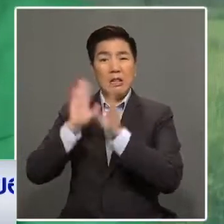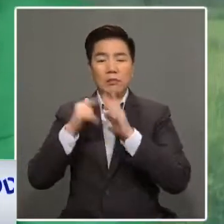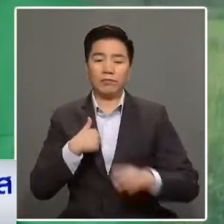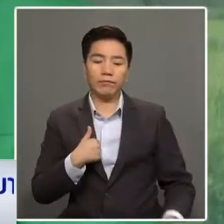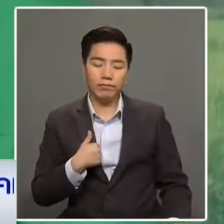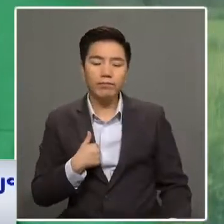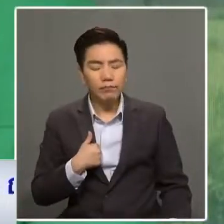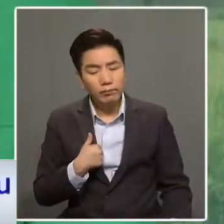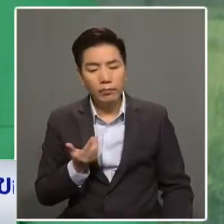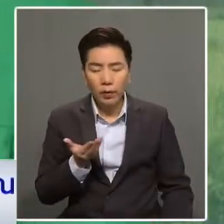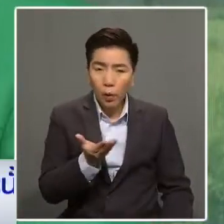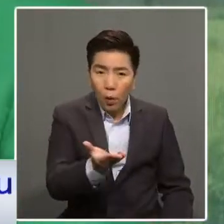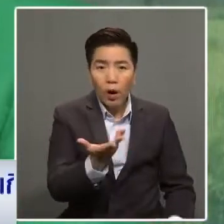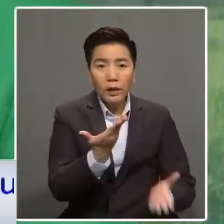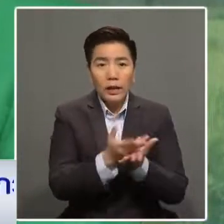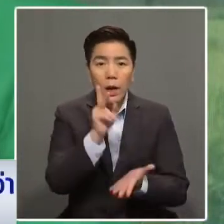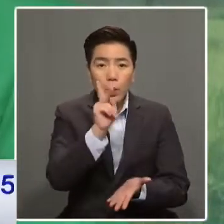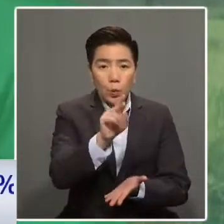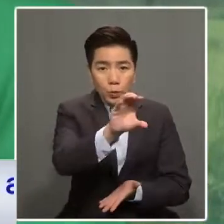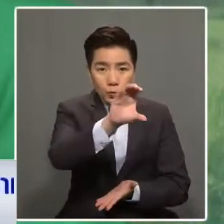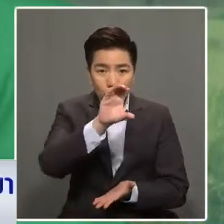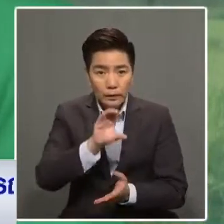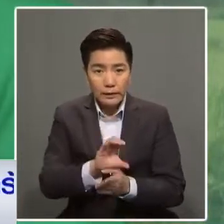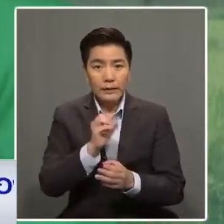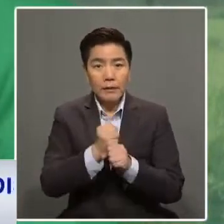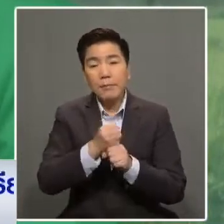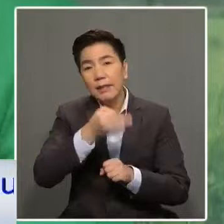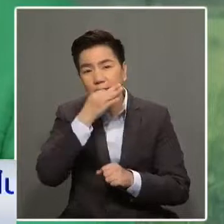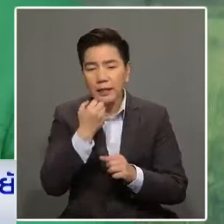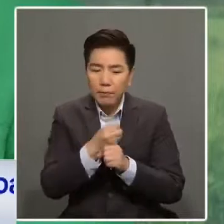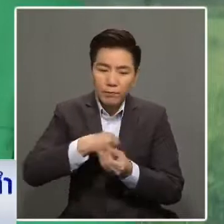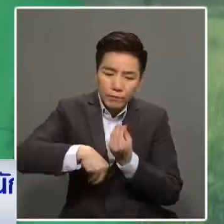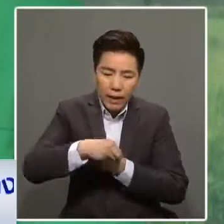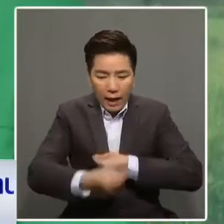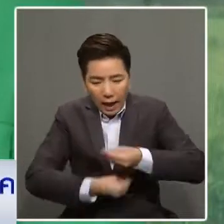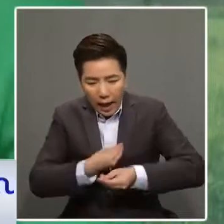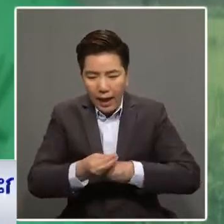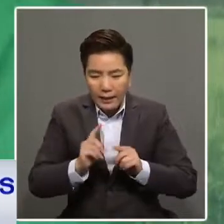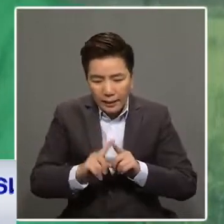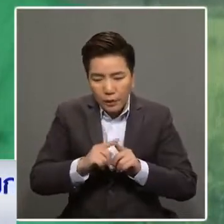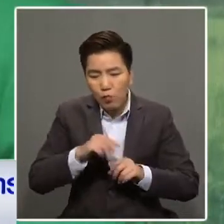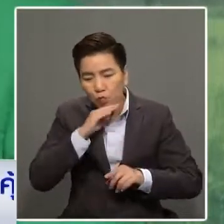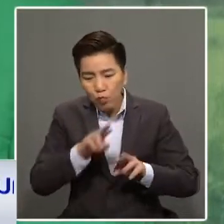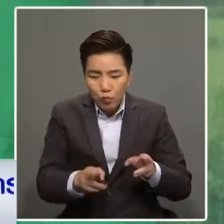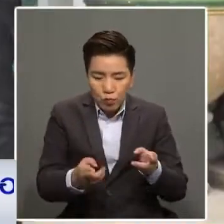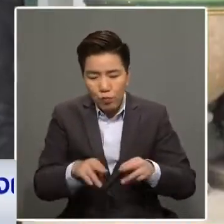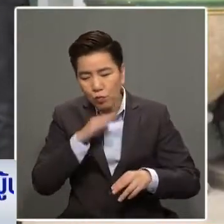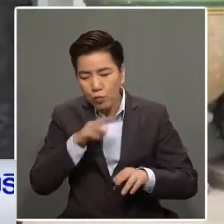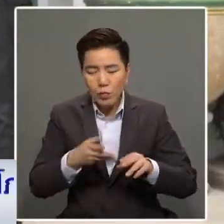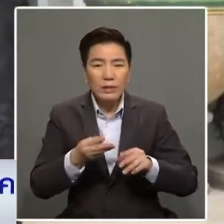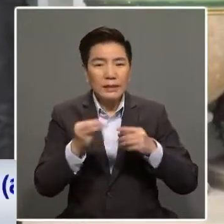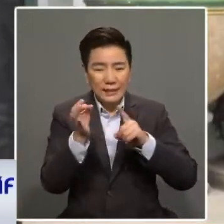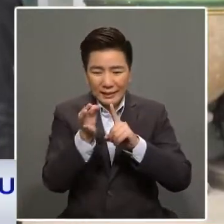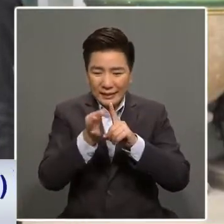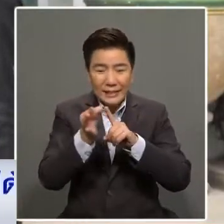นี่ยก็สามารถที่จะมาขอกู้เงินเพื่อไปประกอบอาชีพอาจจะเป็นเล็กๆน้อยๆค้าขายเล็กๆน้อยๆขายหมูปิ้งขายลูกชิ้นตัด